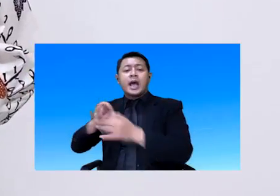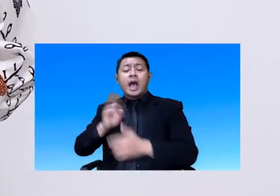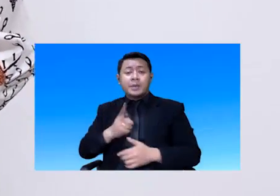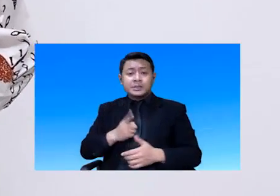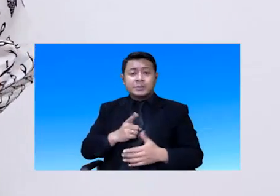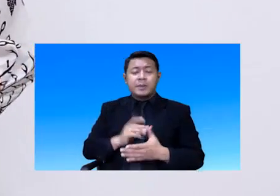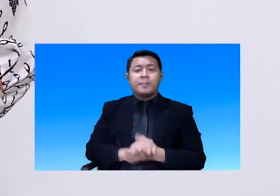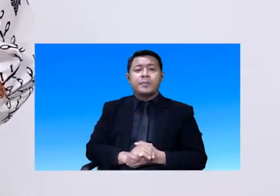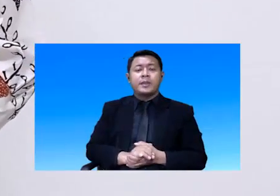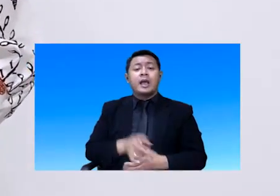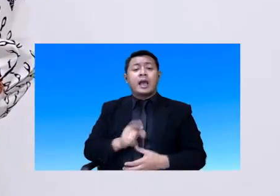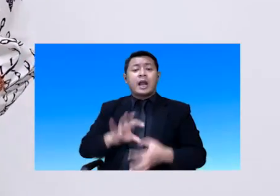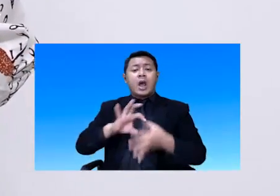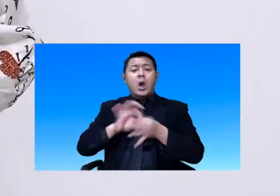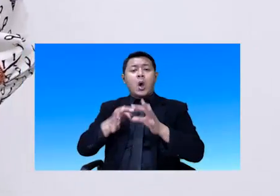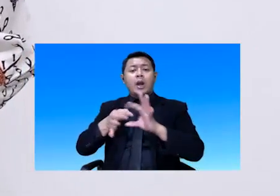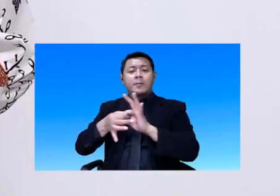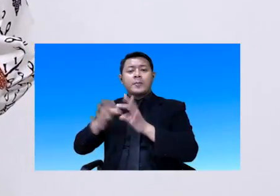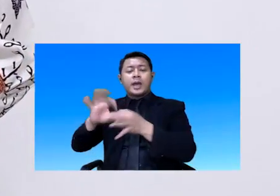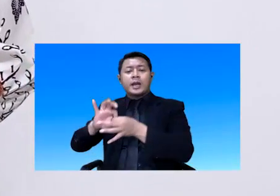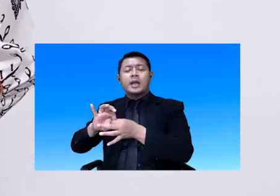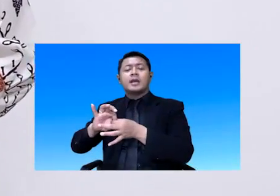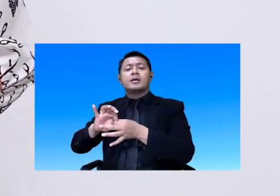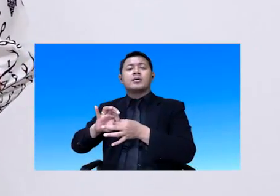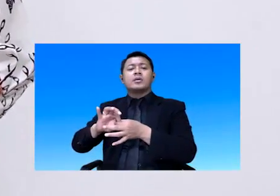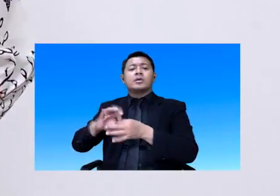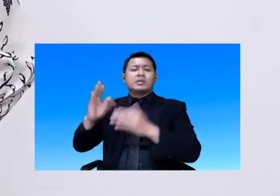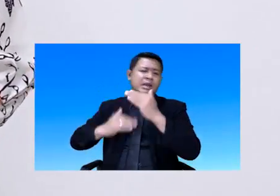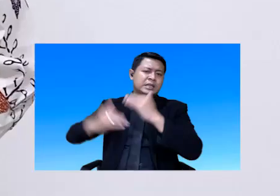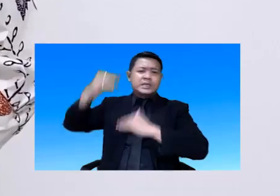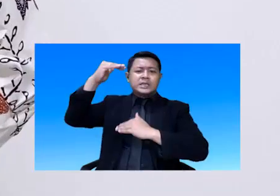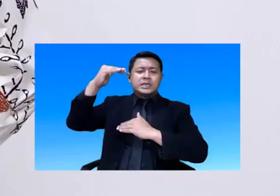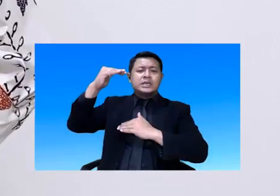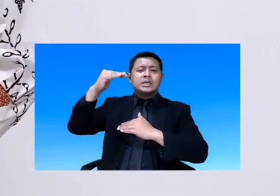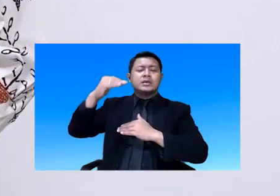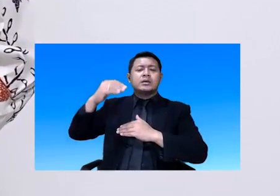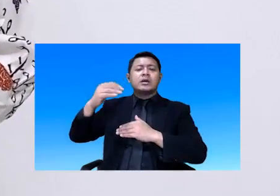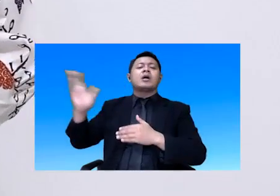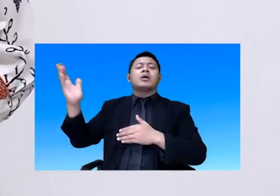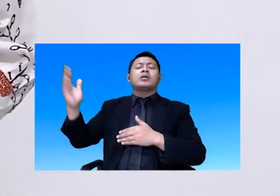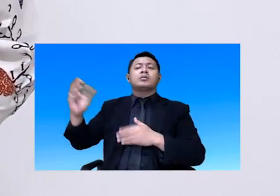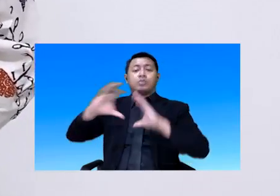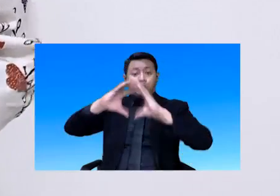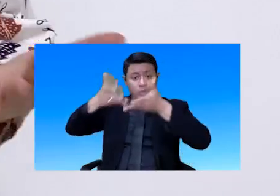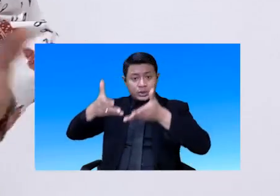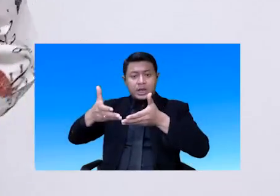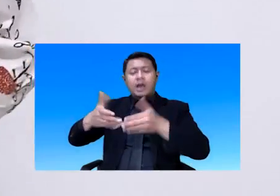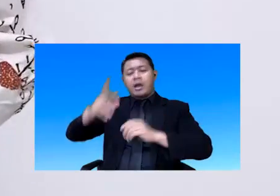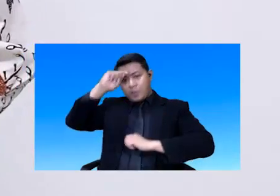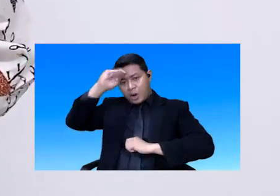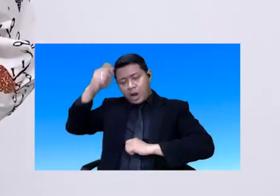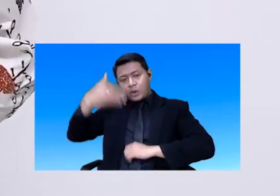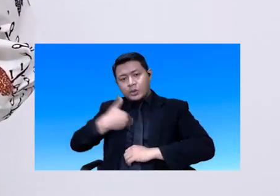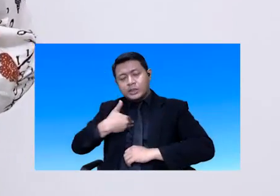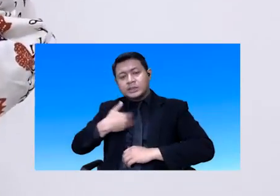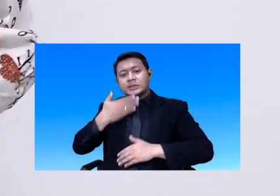Olimpiade? Karena Olimpiade lah turnamen yang tertinggi dan pengakuan dunia ada di sana. Mungkin saya